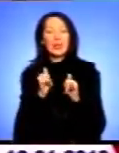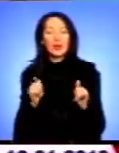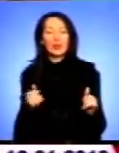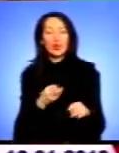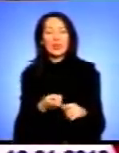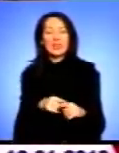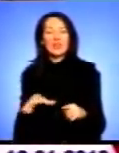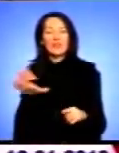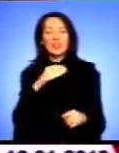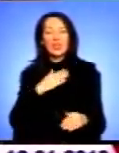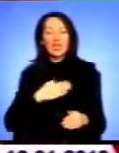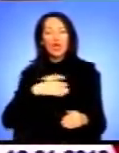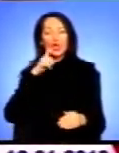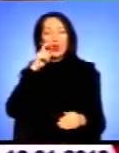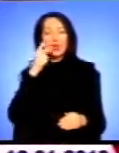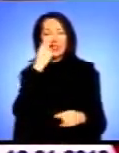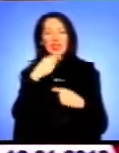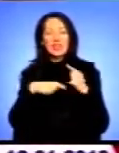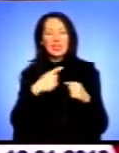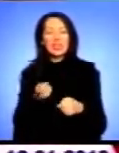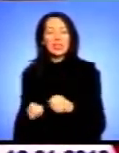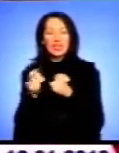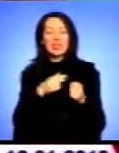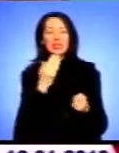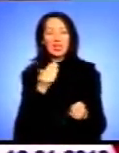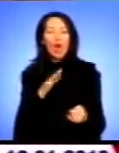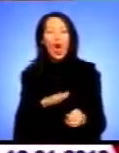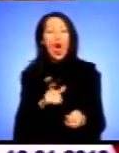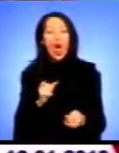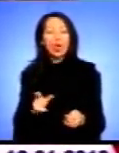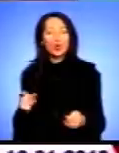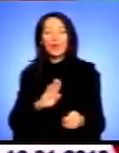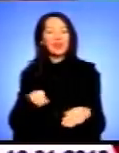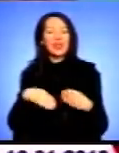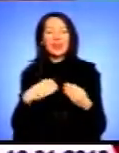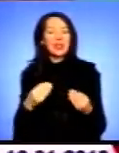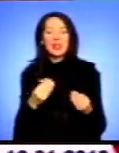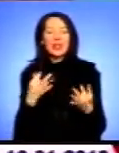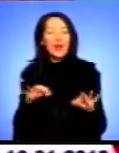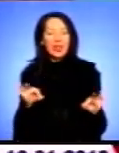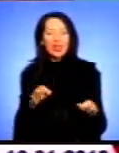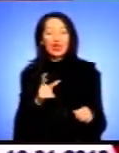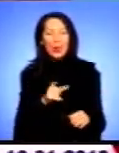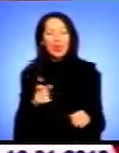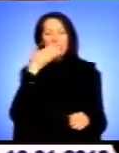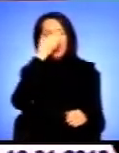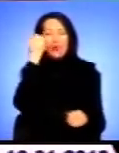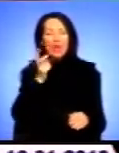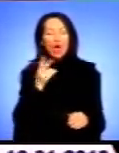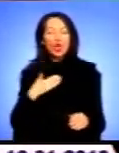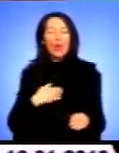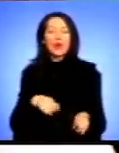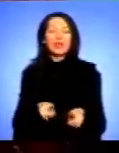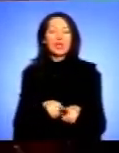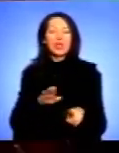всі наші українські традиції, нести їх людям, не давати їм, щоб вони забували, хто ми такі, і